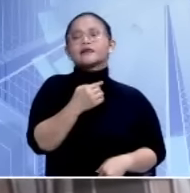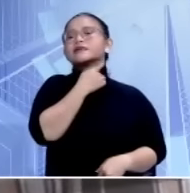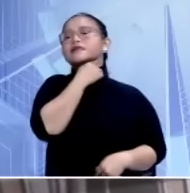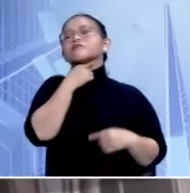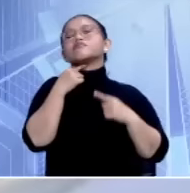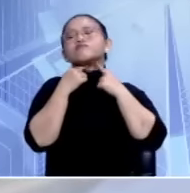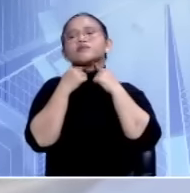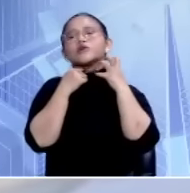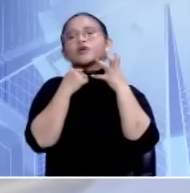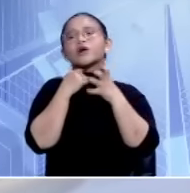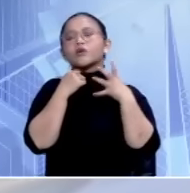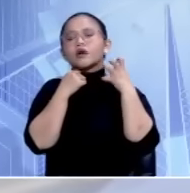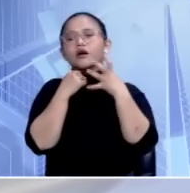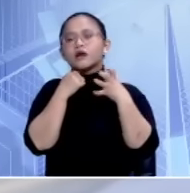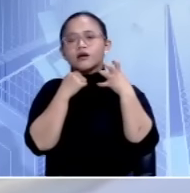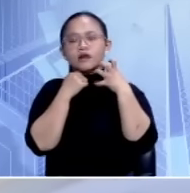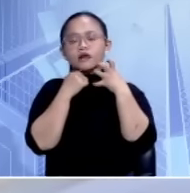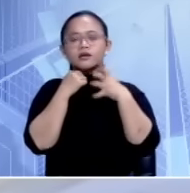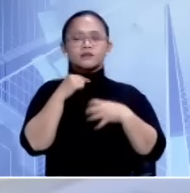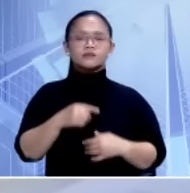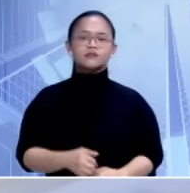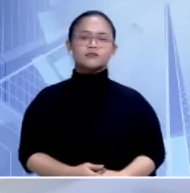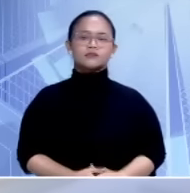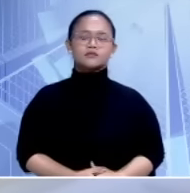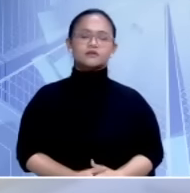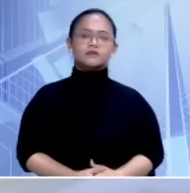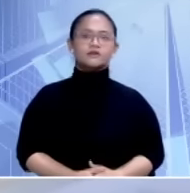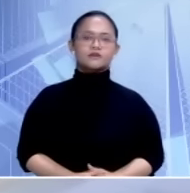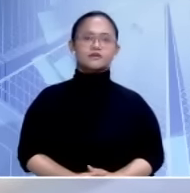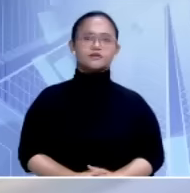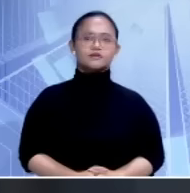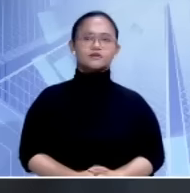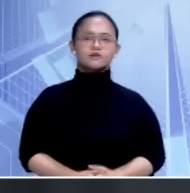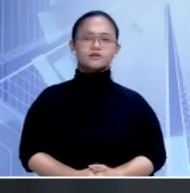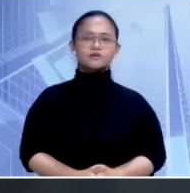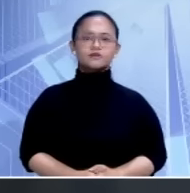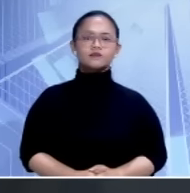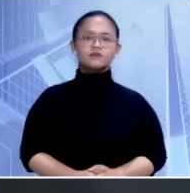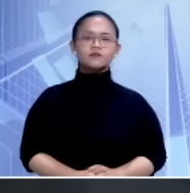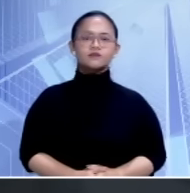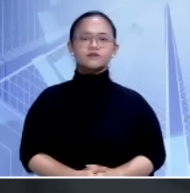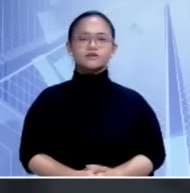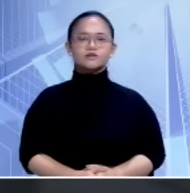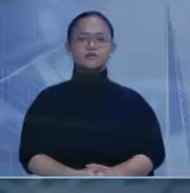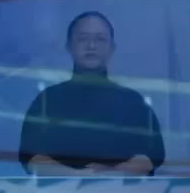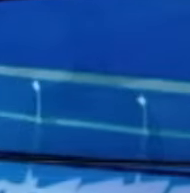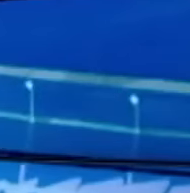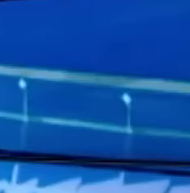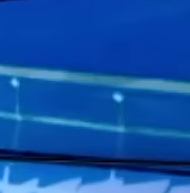kirinya. Dari Blora, Jawa Tengah, Heri Purnomo, iNews melaporkan.